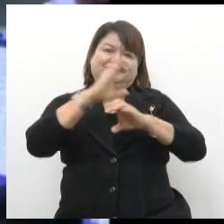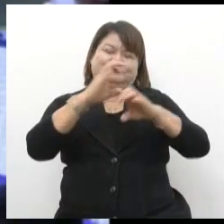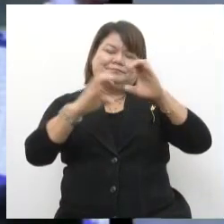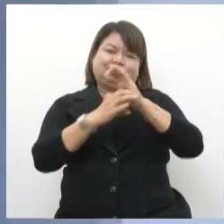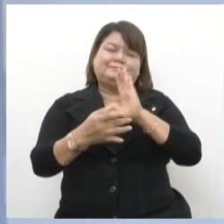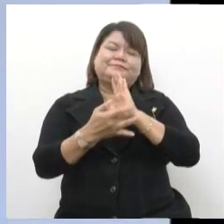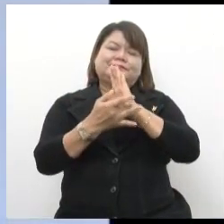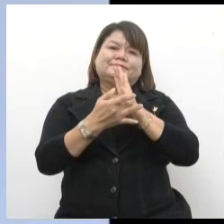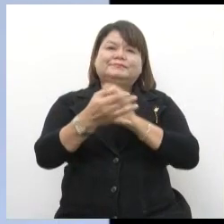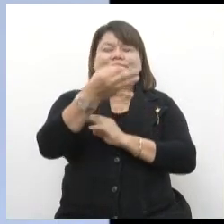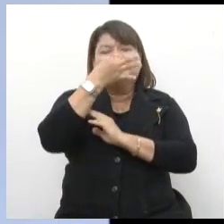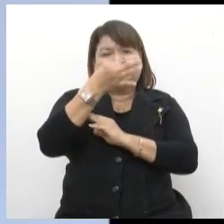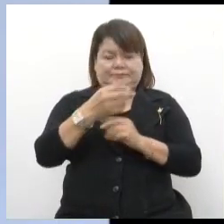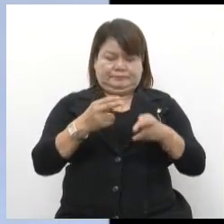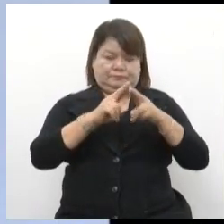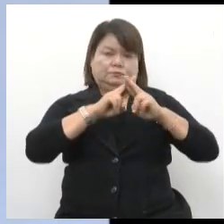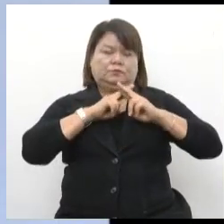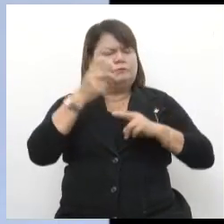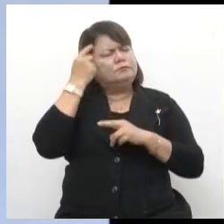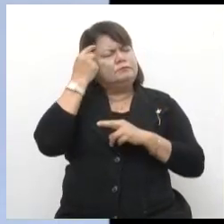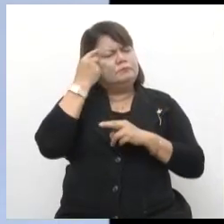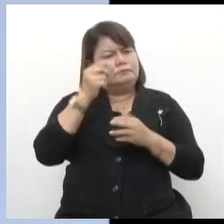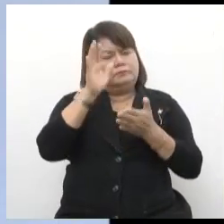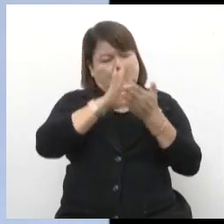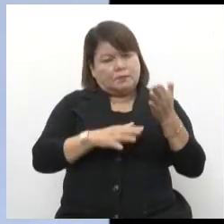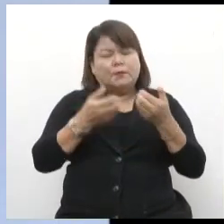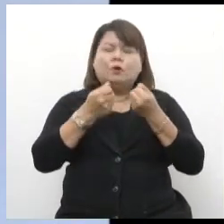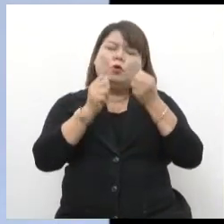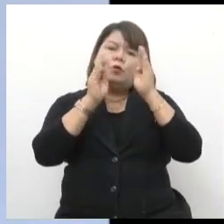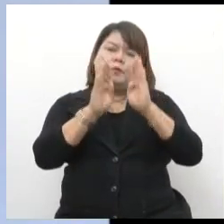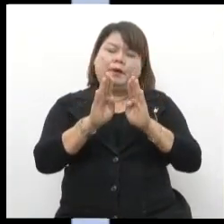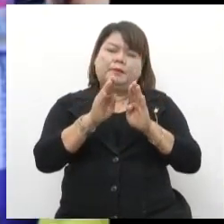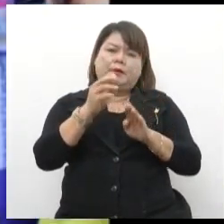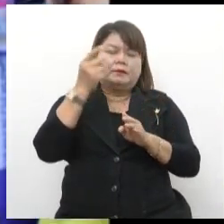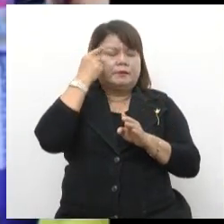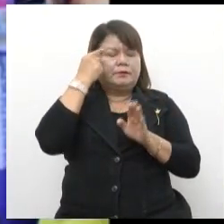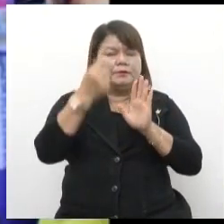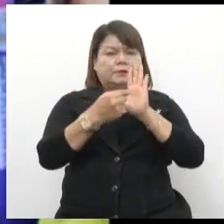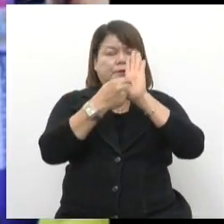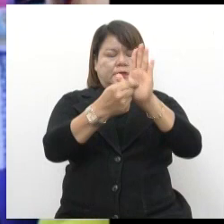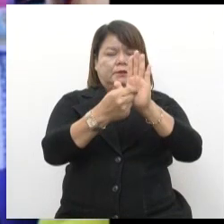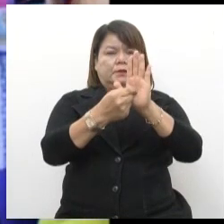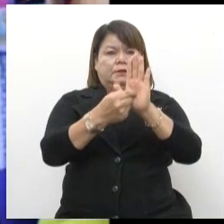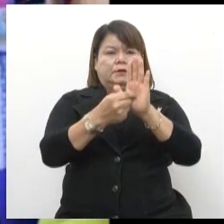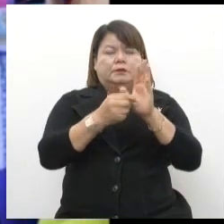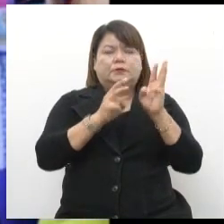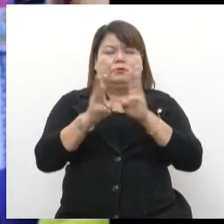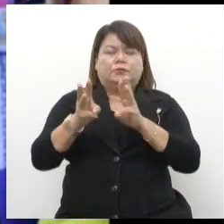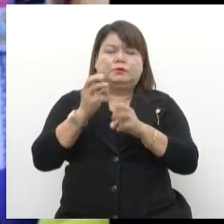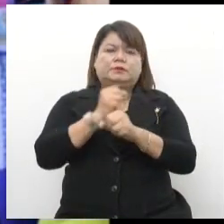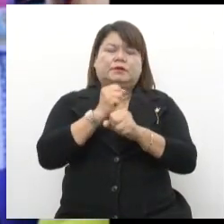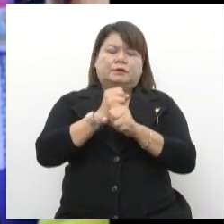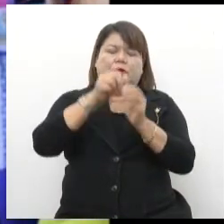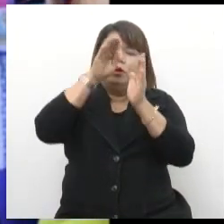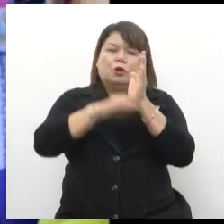ชีพที่ตนเองร่วมกันวางแผนออกแบบเสนอแนวคิดวิธีการต้นทุน